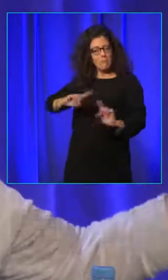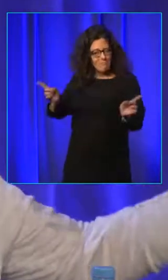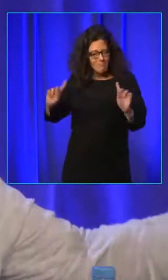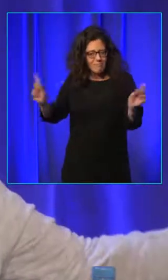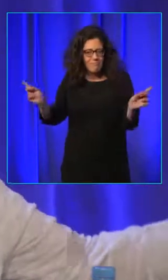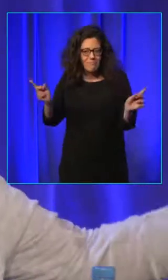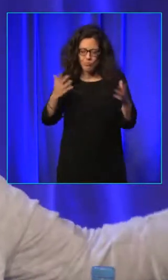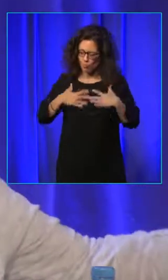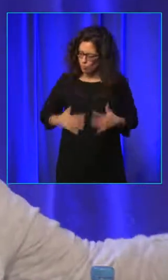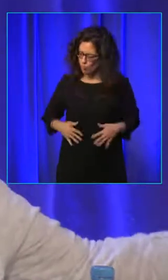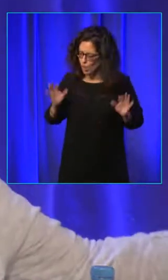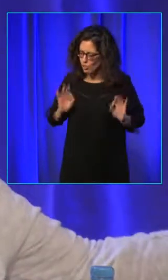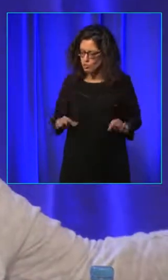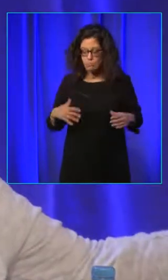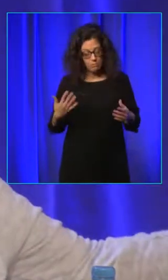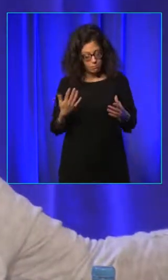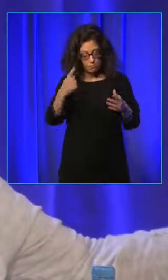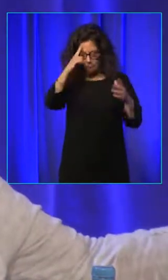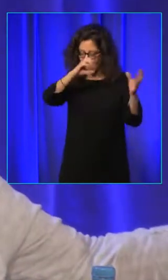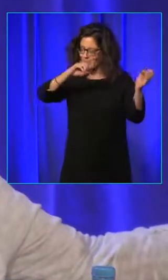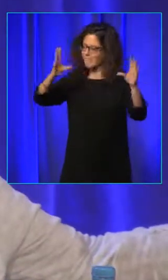Et de faire l'exercice tranquillement.